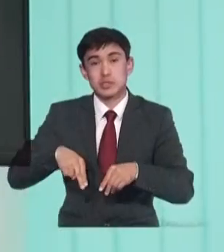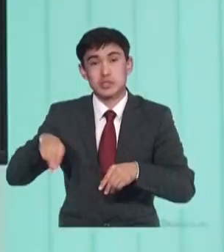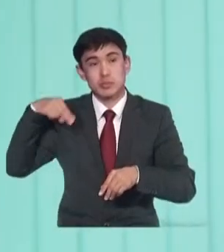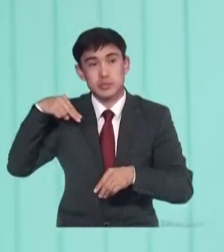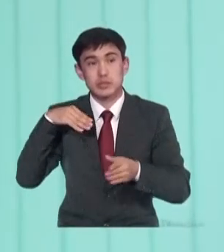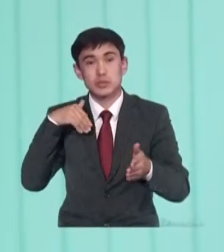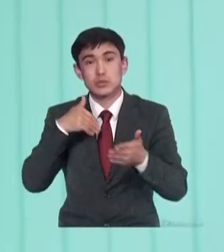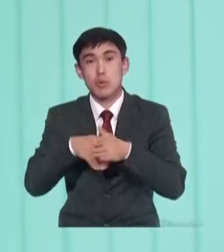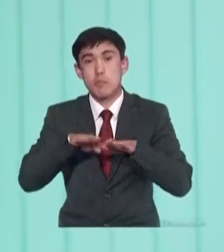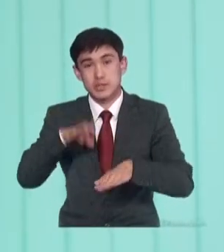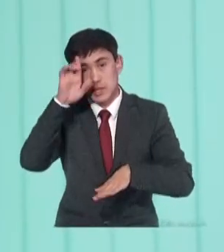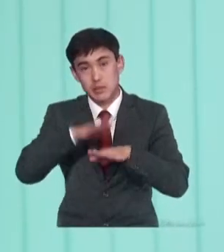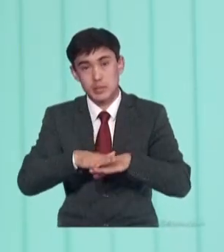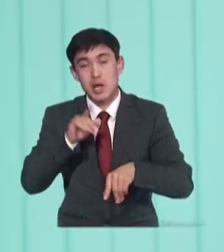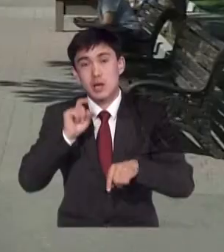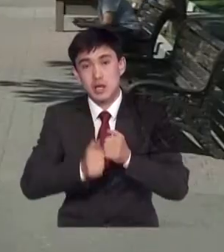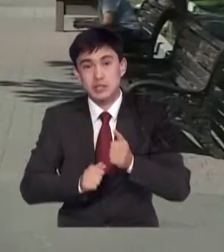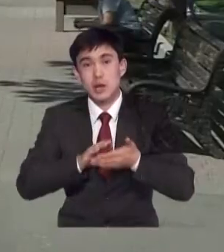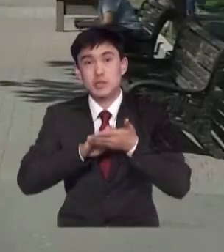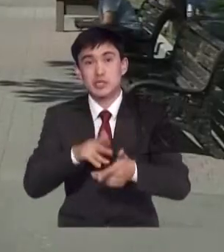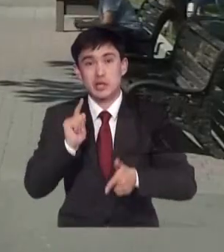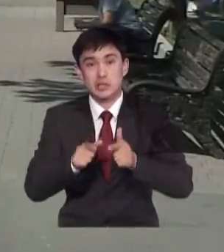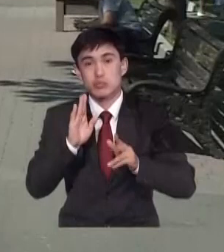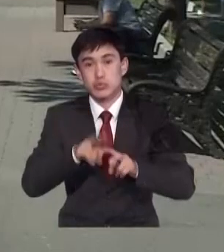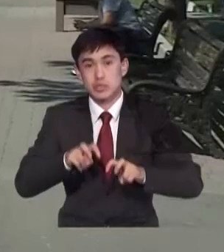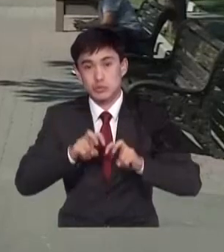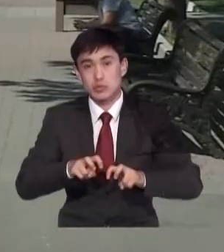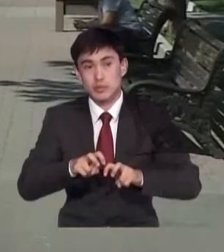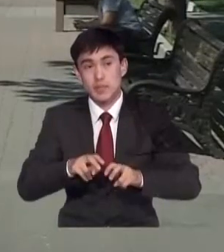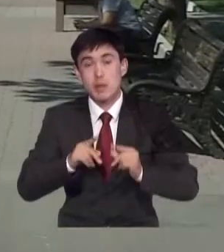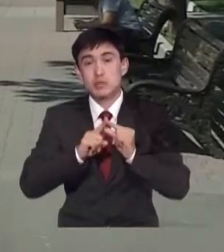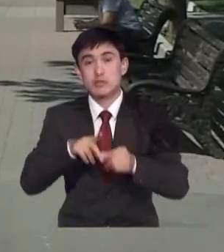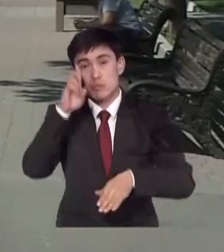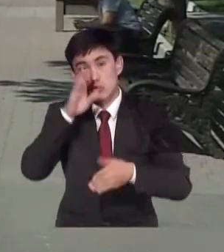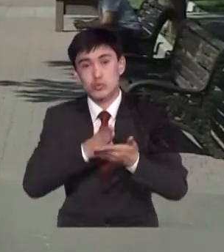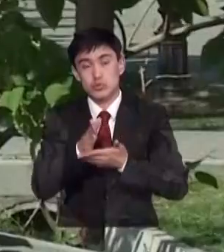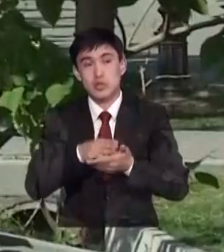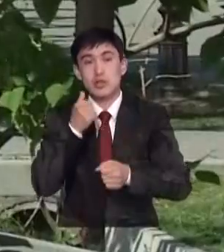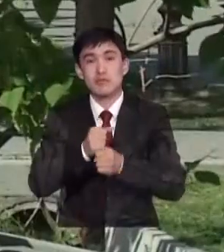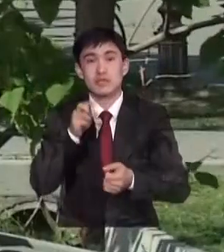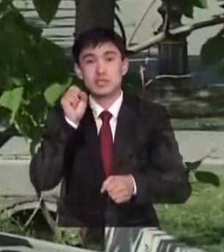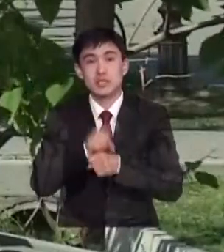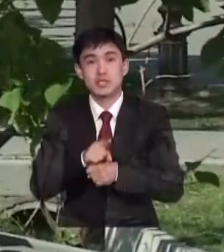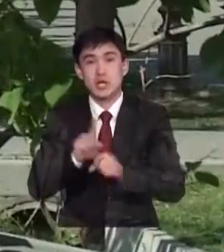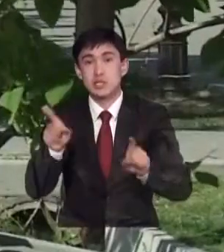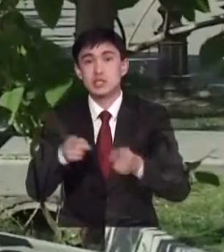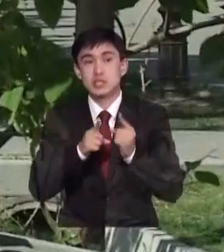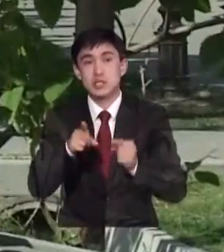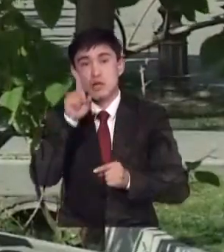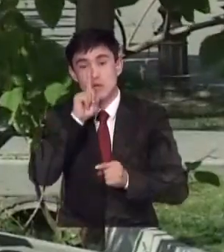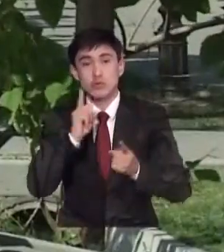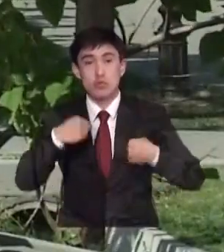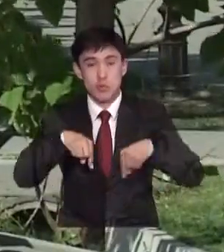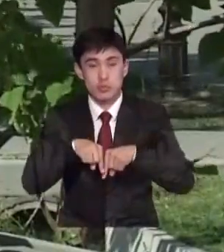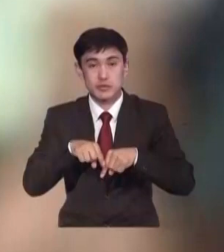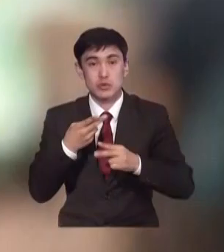президента до местных акиматов. Каждое обращение гарантированно будет рассмотрено. По словам госслужащих, их главная задача – создать комфортное и справедливое общество,